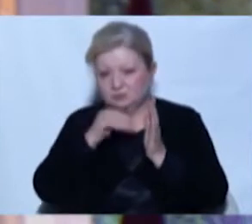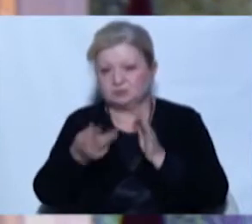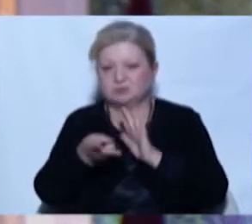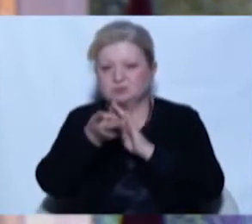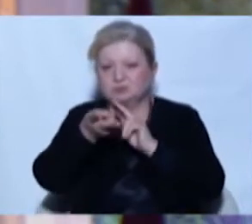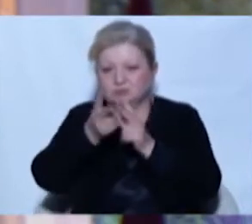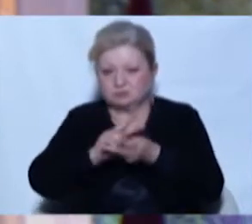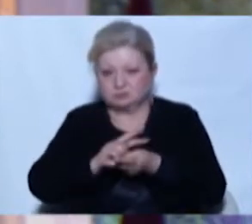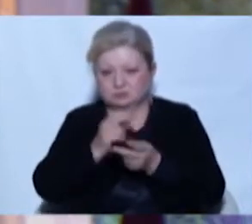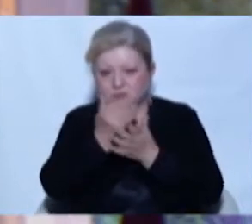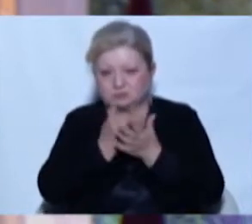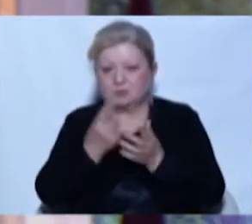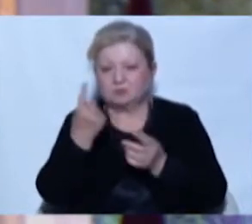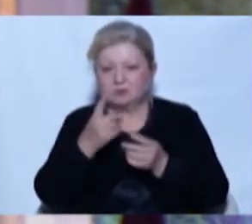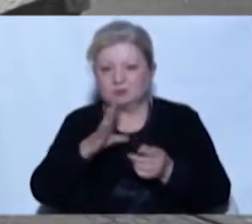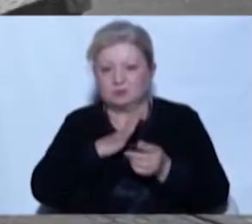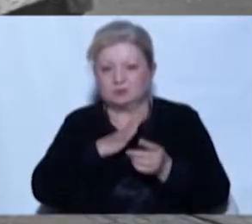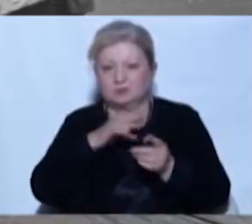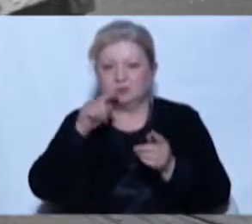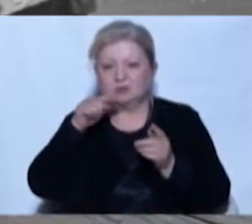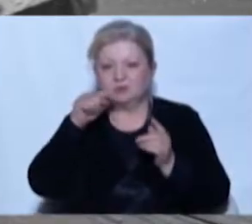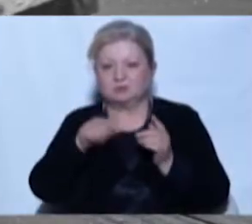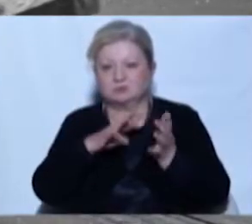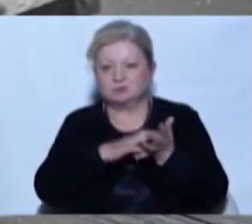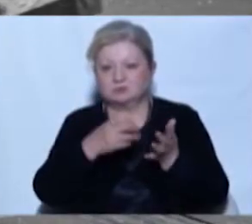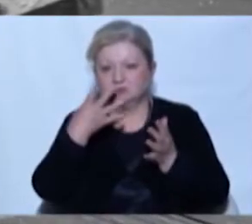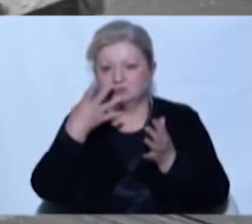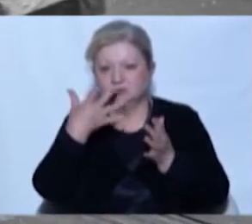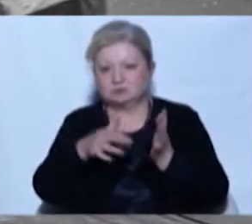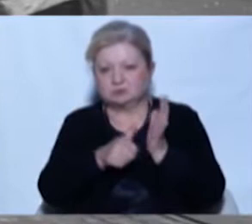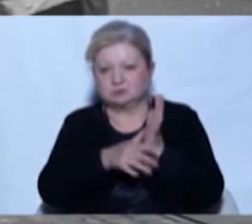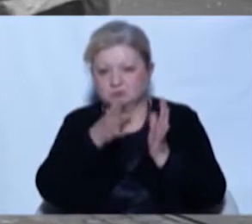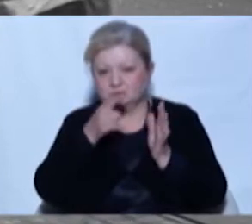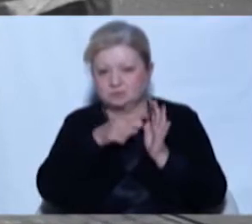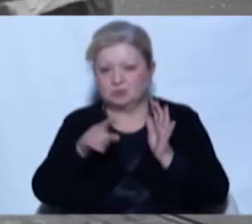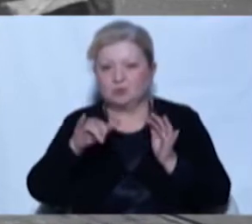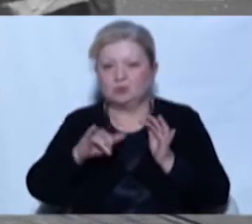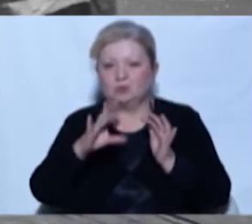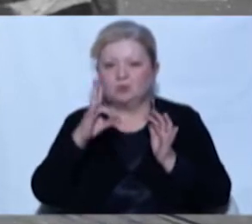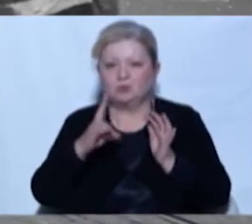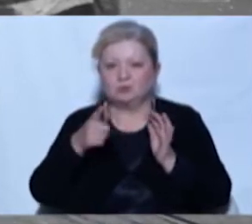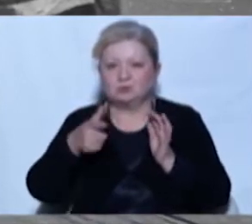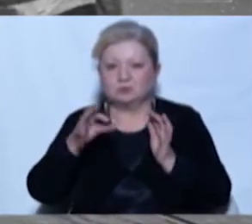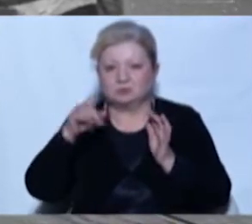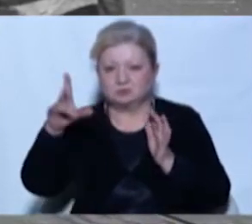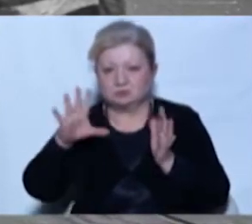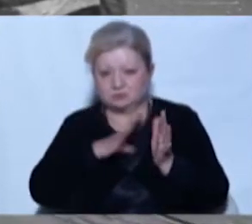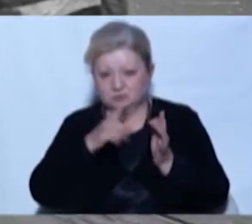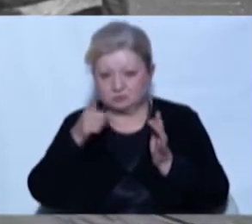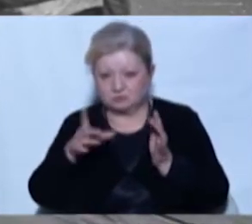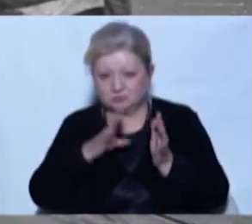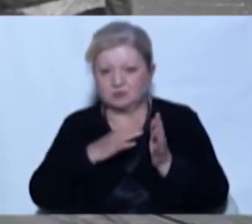შეცვლის. Პირველი, ჩვენ გვახსოვს, ეს იყო 1956 წელს უნგრეთში, ბუდაპეშტის გამოსვლები და მეორე